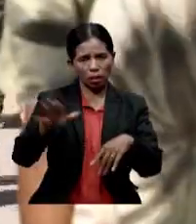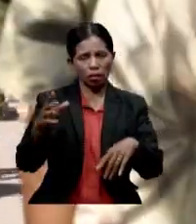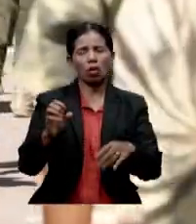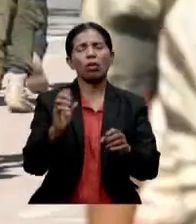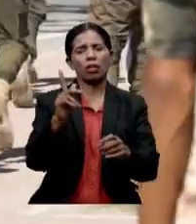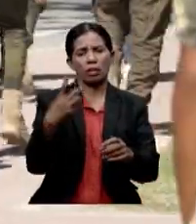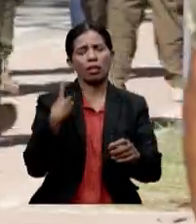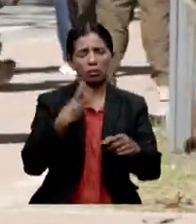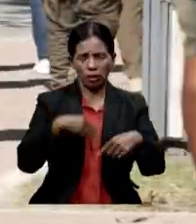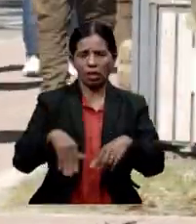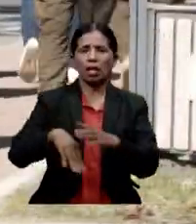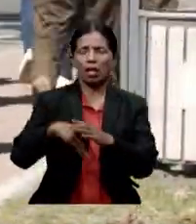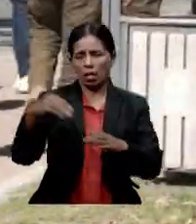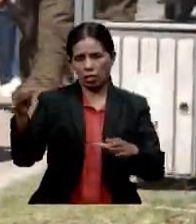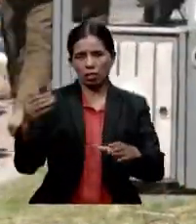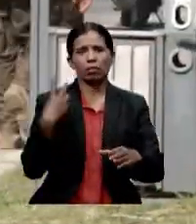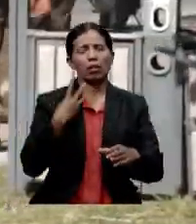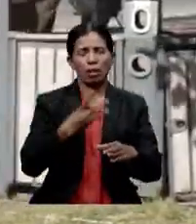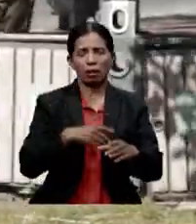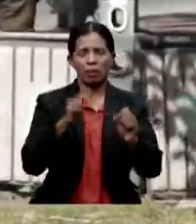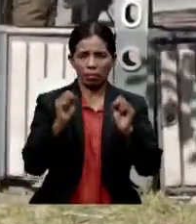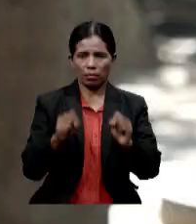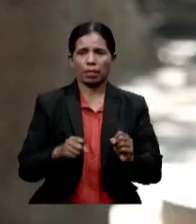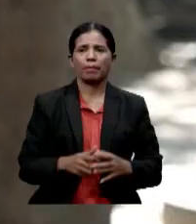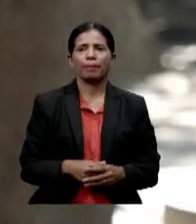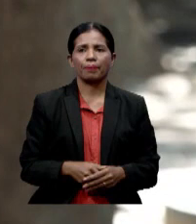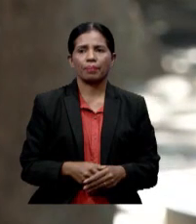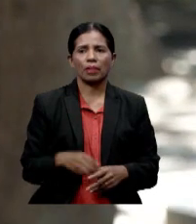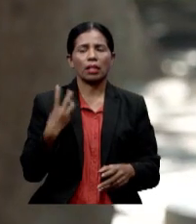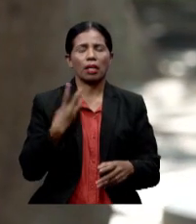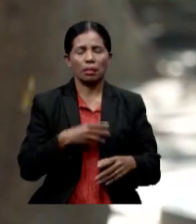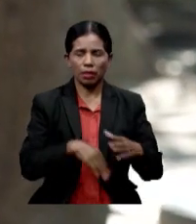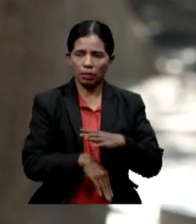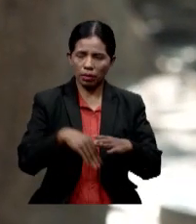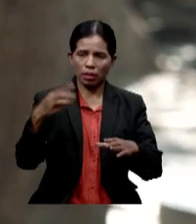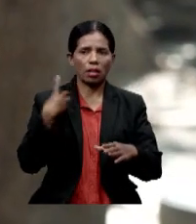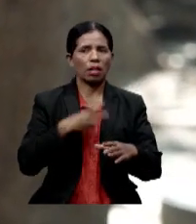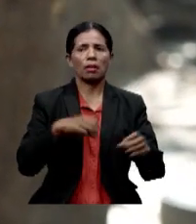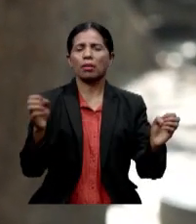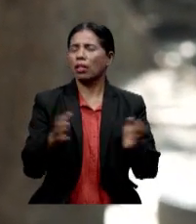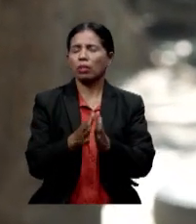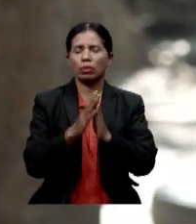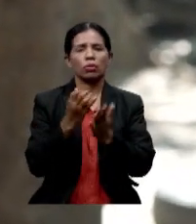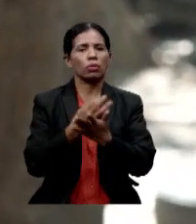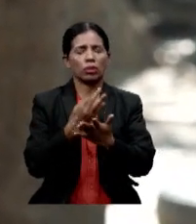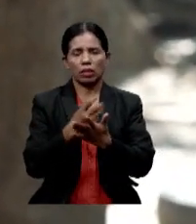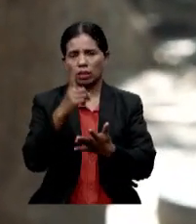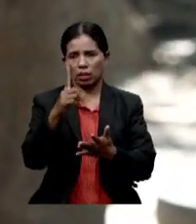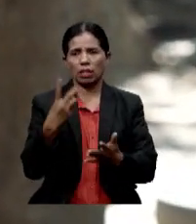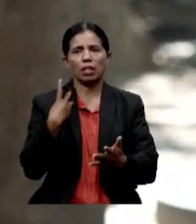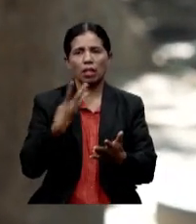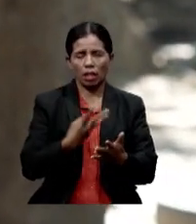ami label saya us fatin idani laya ami sai mo sami lahu su duit metan ida ami